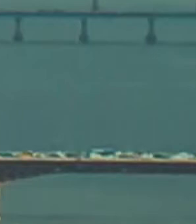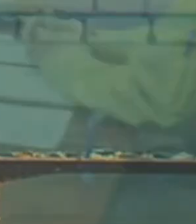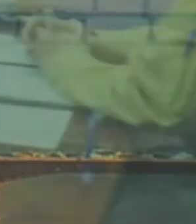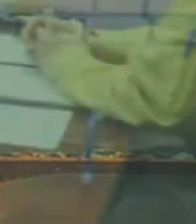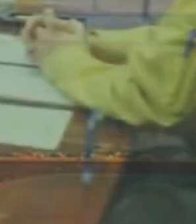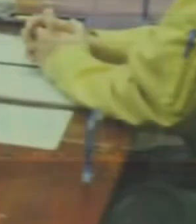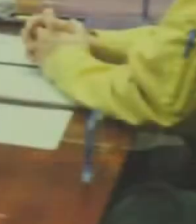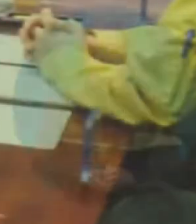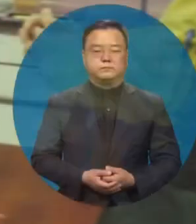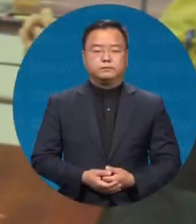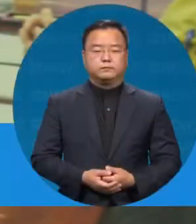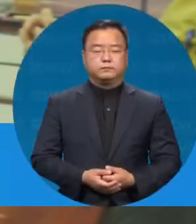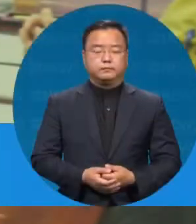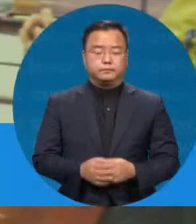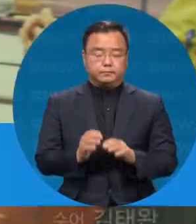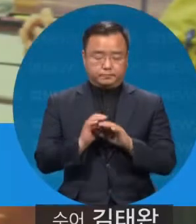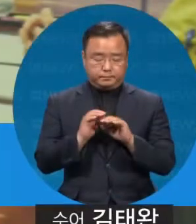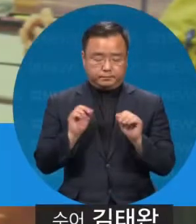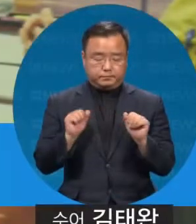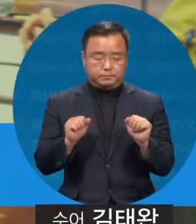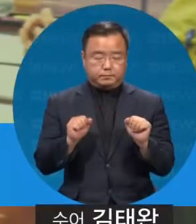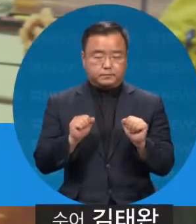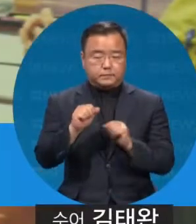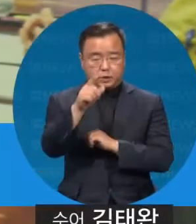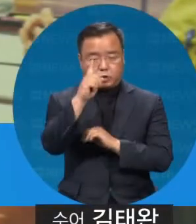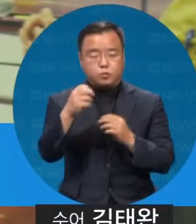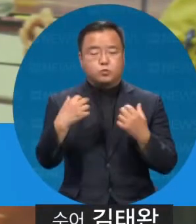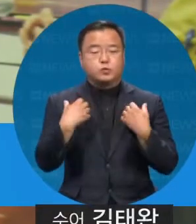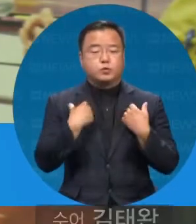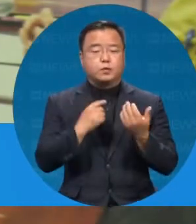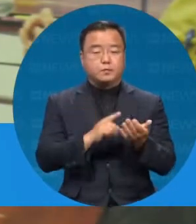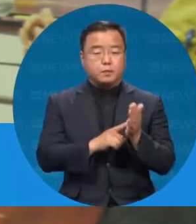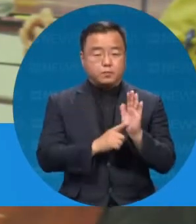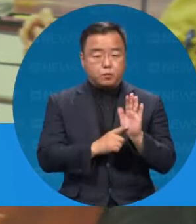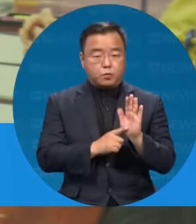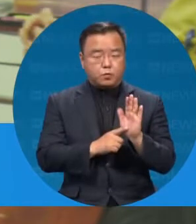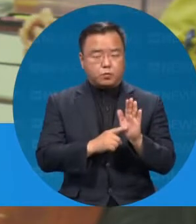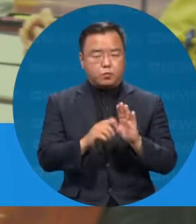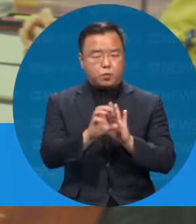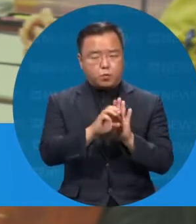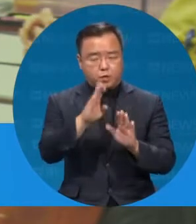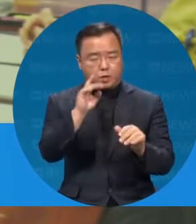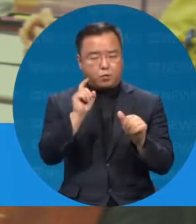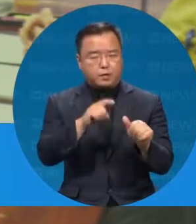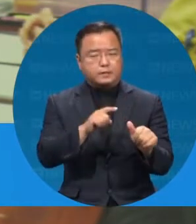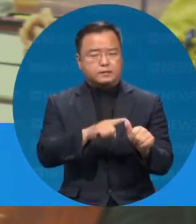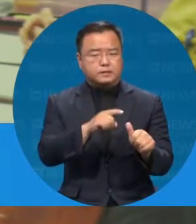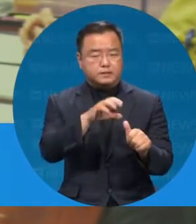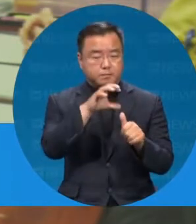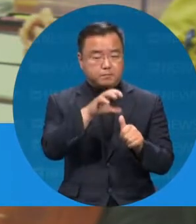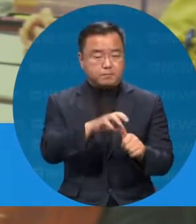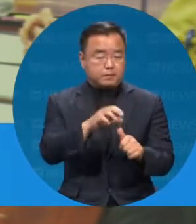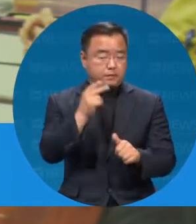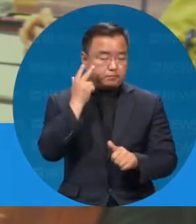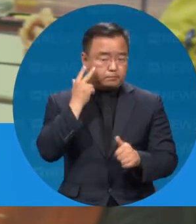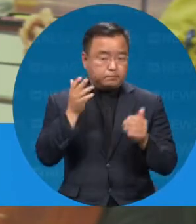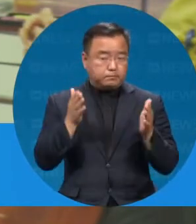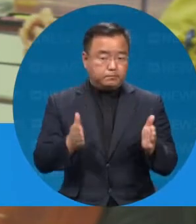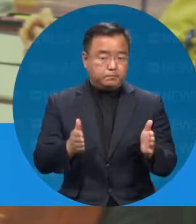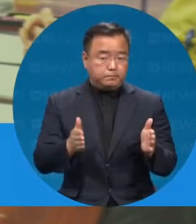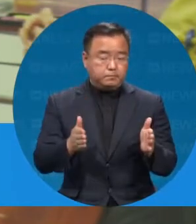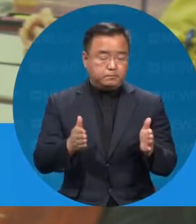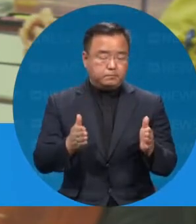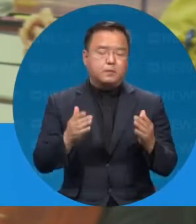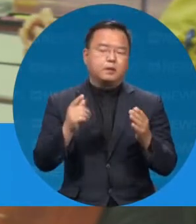정부가 코론 알고 왔 진자의 7일 경리 의무를 연장하기로 했습니다 이렇게 방역 긴장감은 유지하면서도